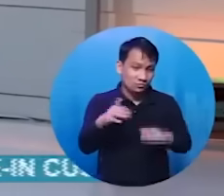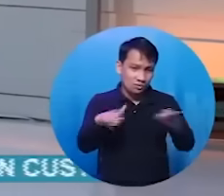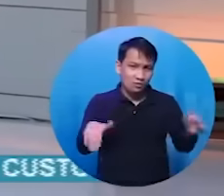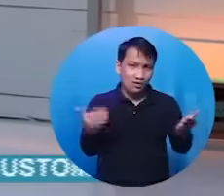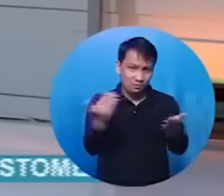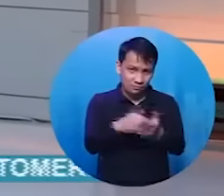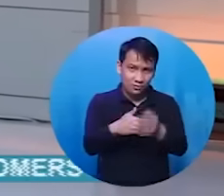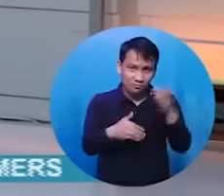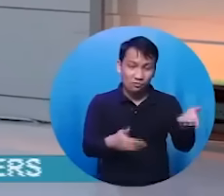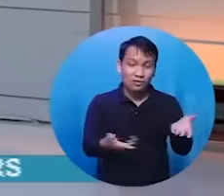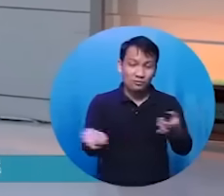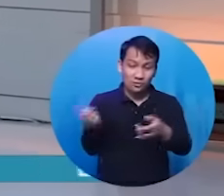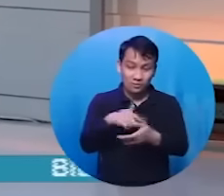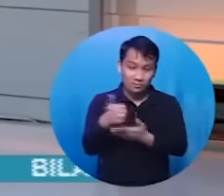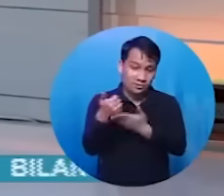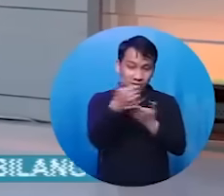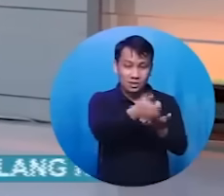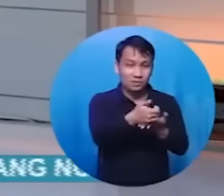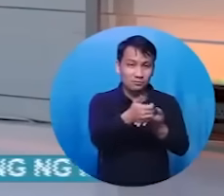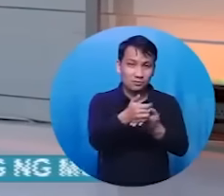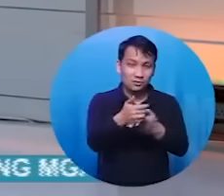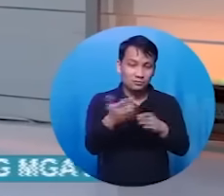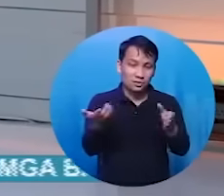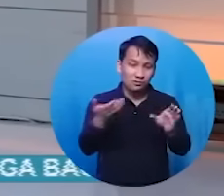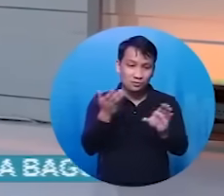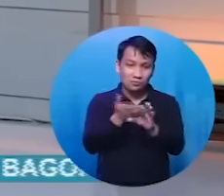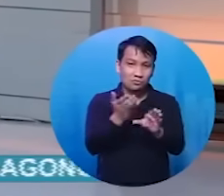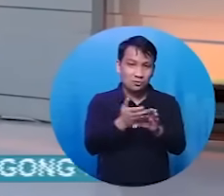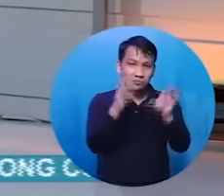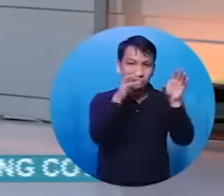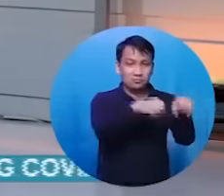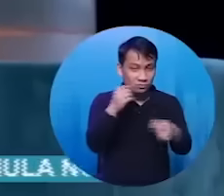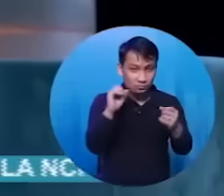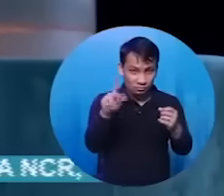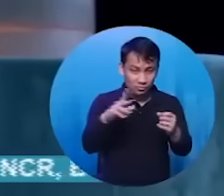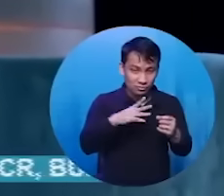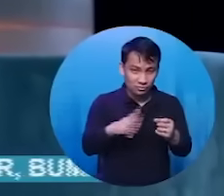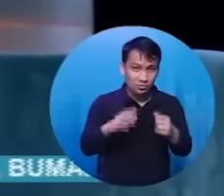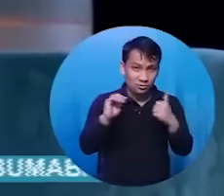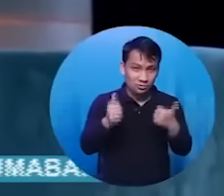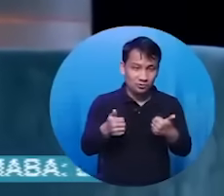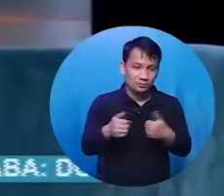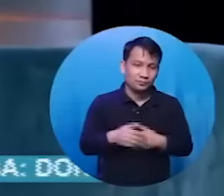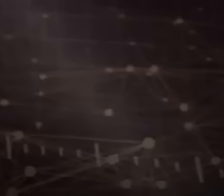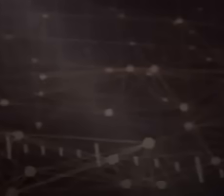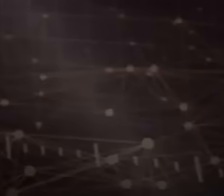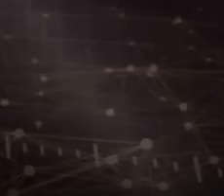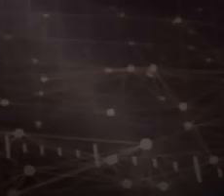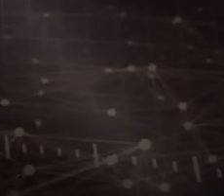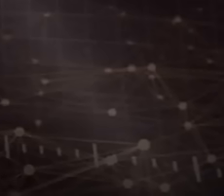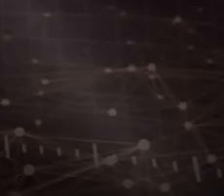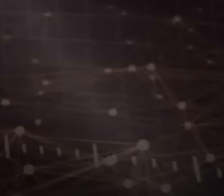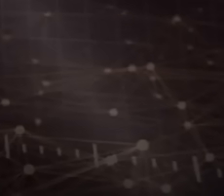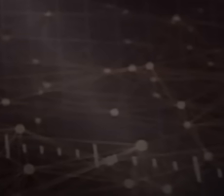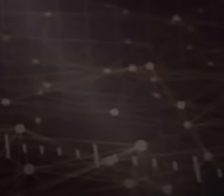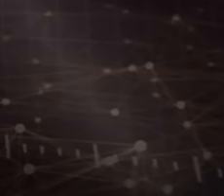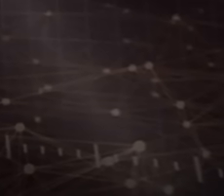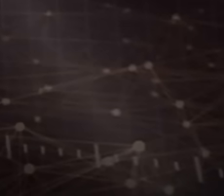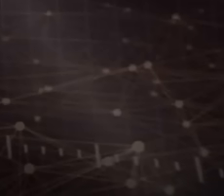agad-agad, may darating sa klolo, mobile patrol car, dadamputin tong kapatid mo. Okay sa'yo? Opo, sir. Thank you po.